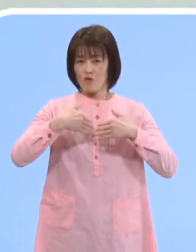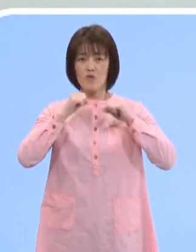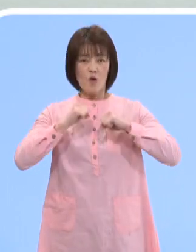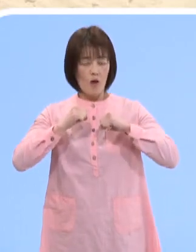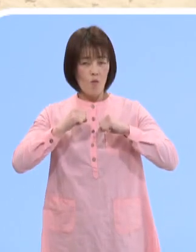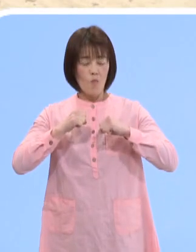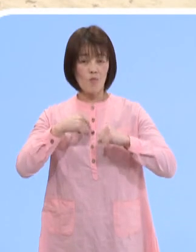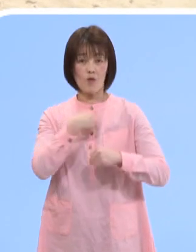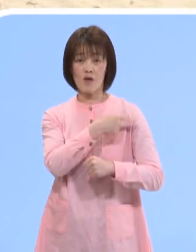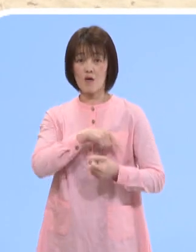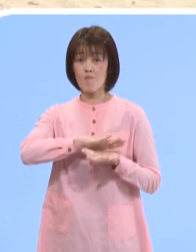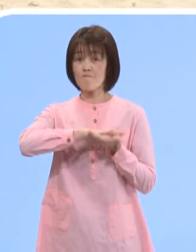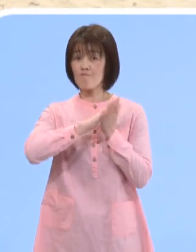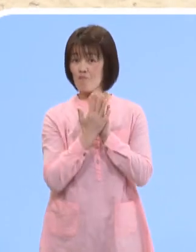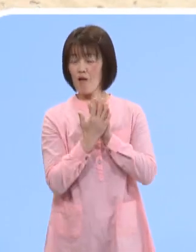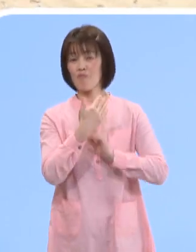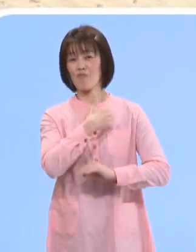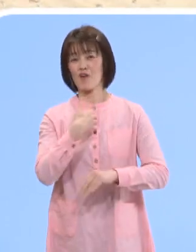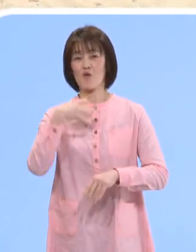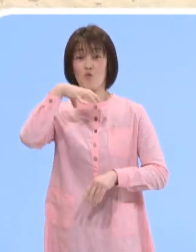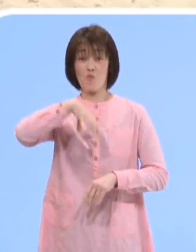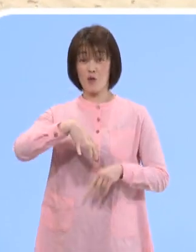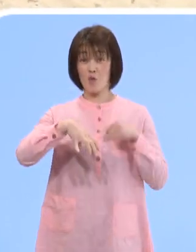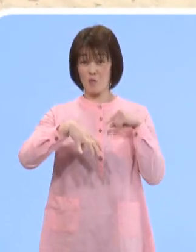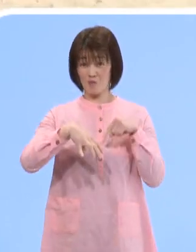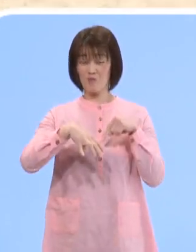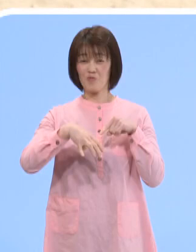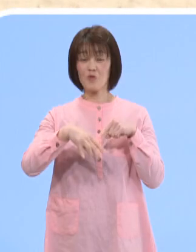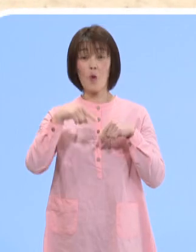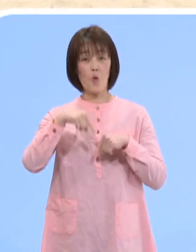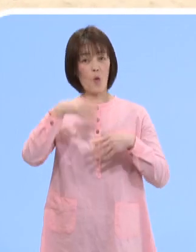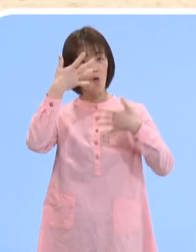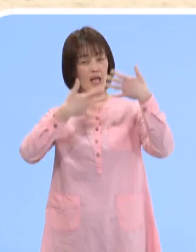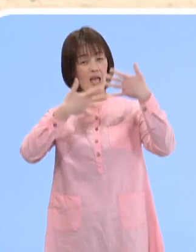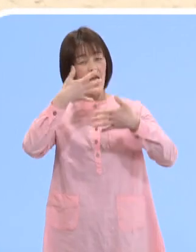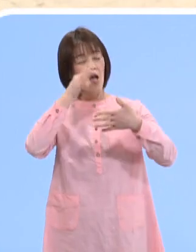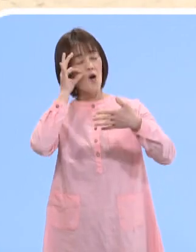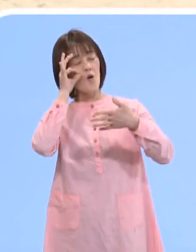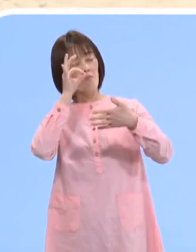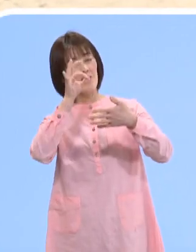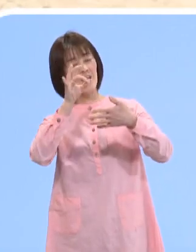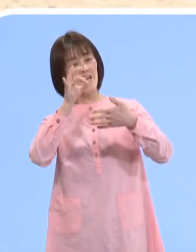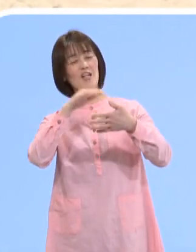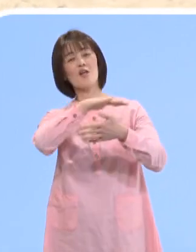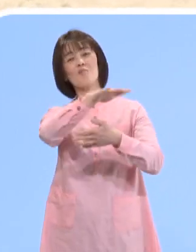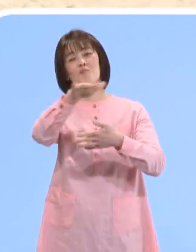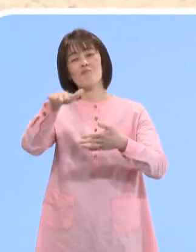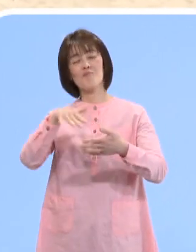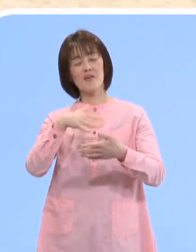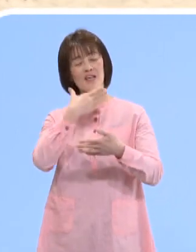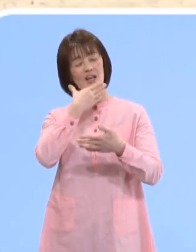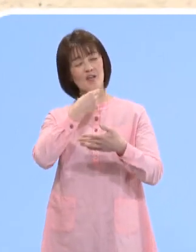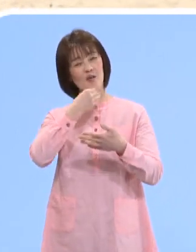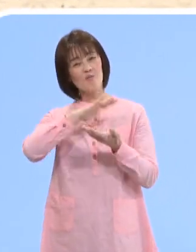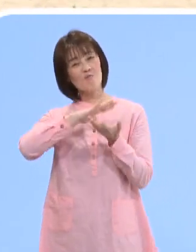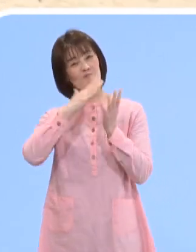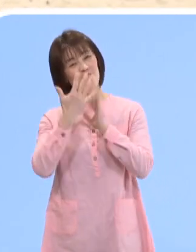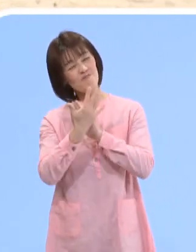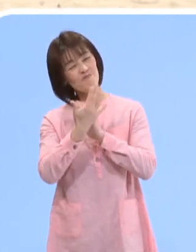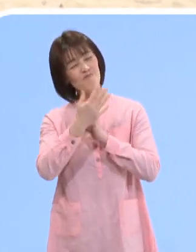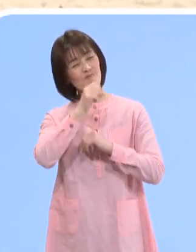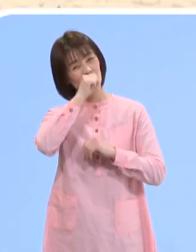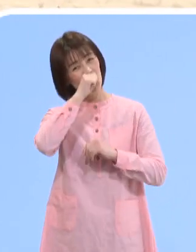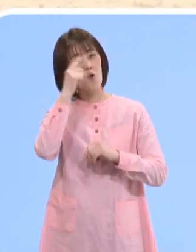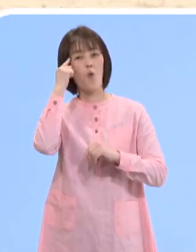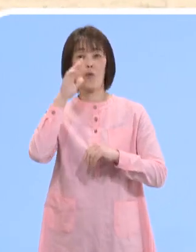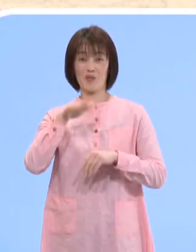えて頑張ろうみたいな感じで思える場所やったんで、 はい、 まあ2時間ぐらいこうやってぼーっとできる時間があったら、みんな幸せになるのになみ